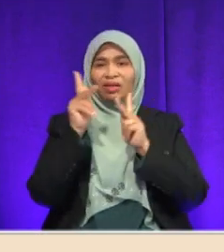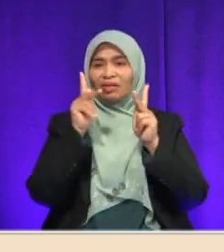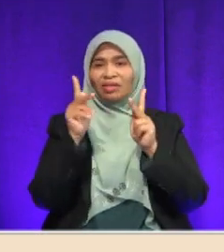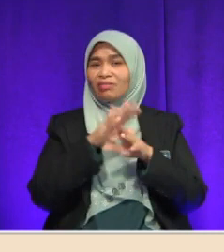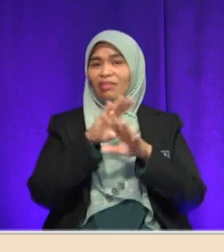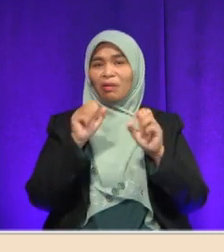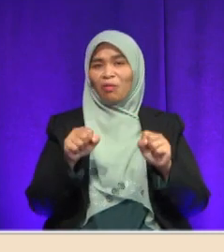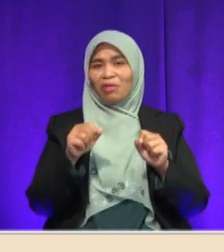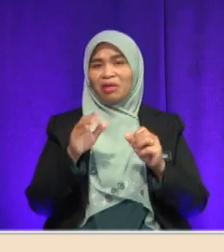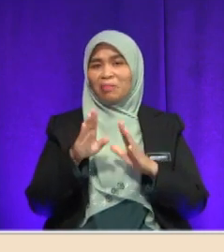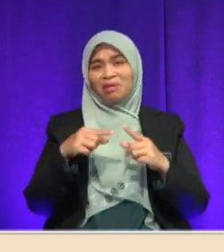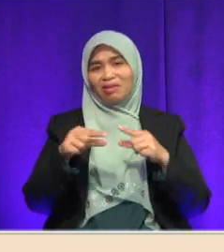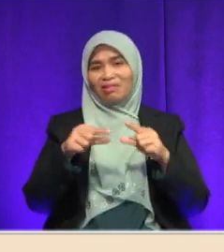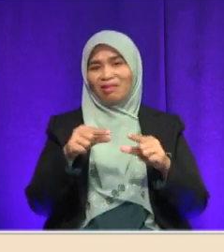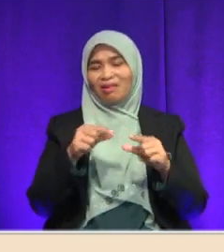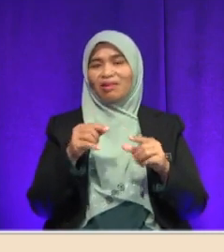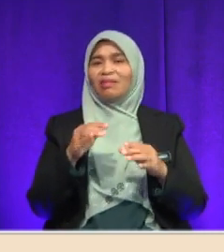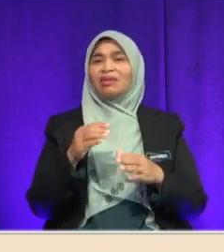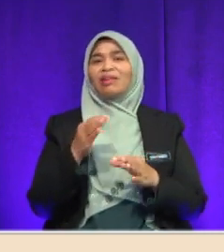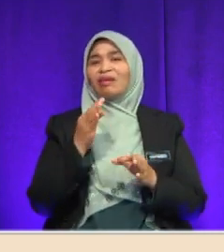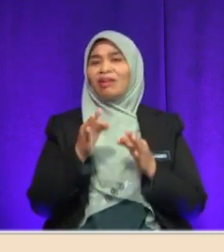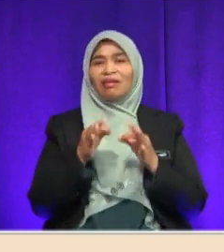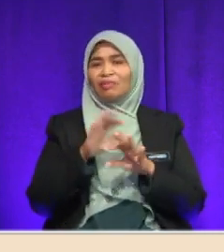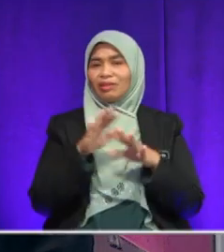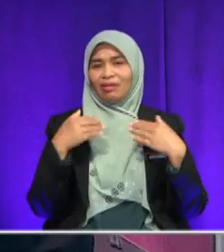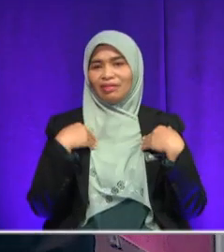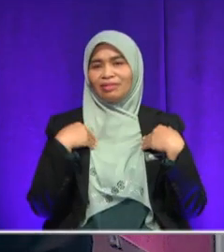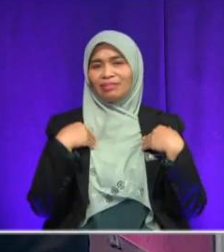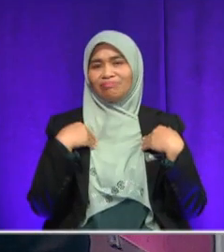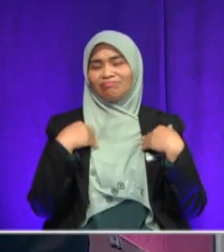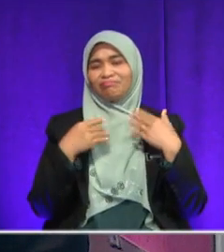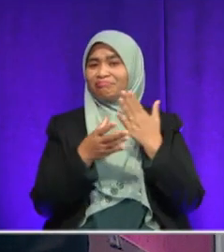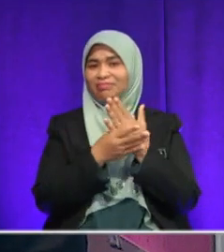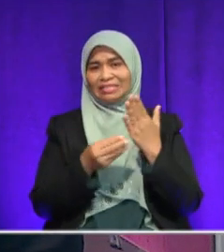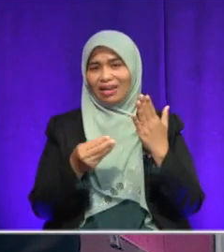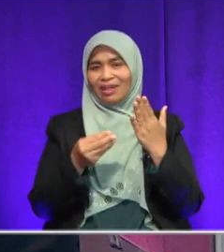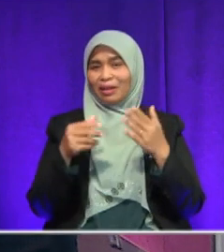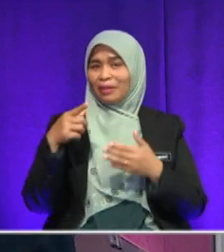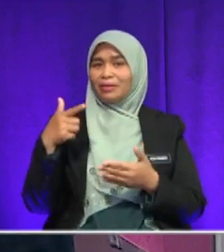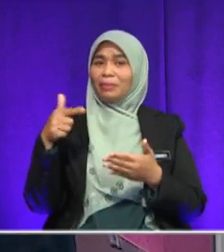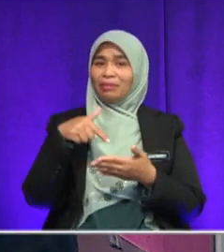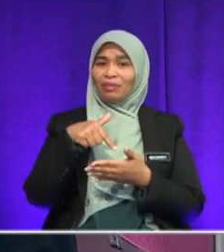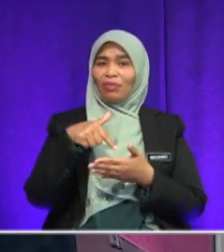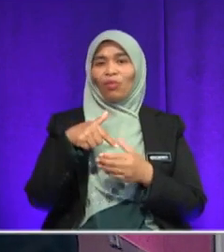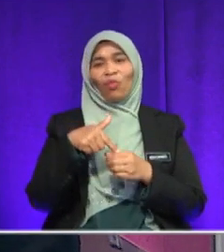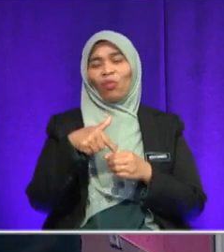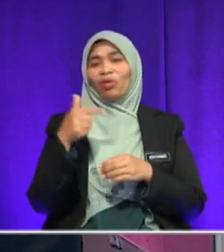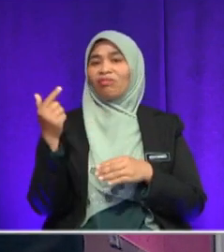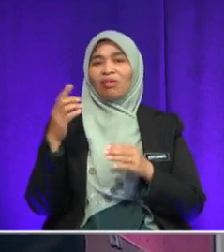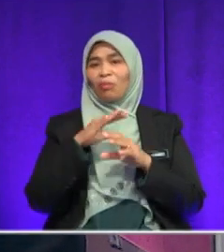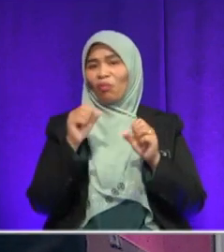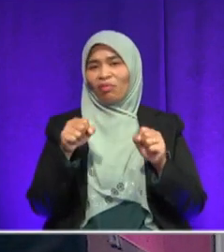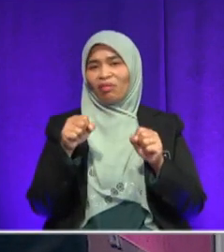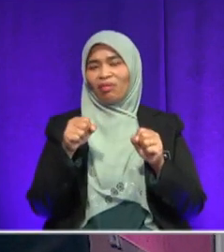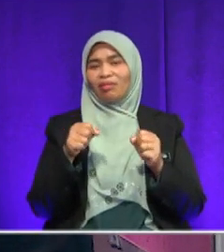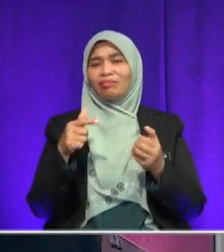dengan sendiri tanpa ada bantuan bahan api. Itu dikatakan sebagai barang penggenap. Di